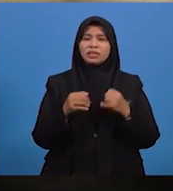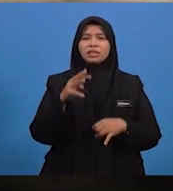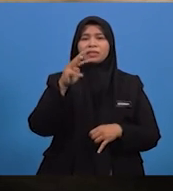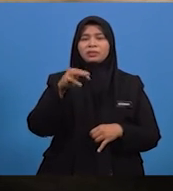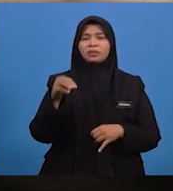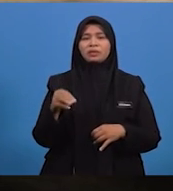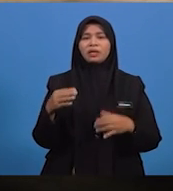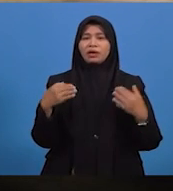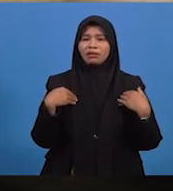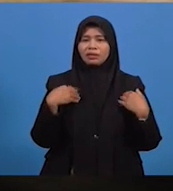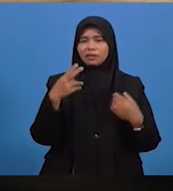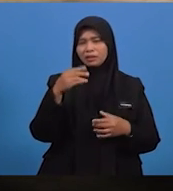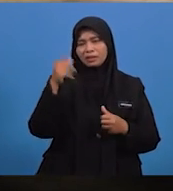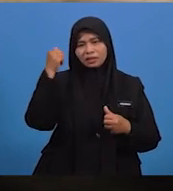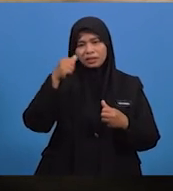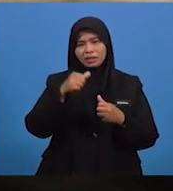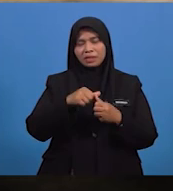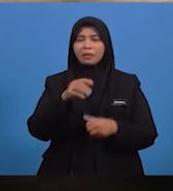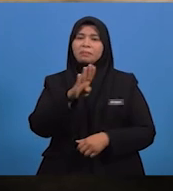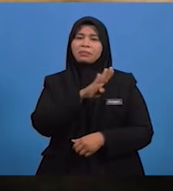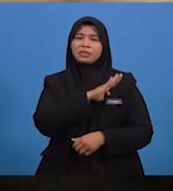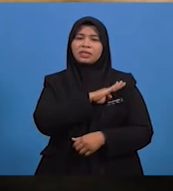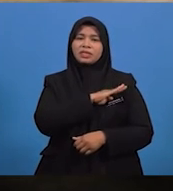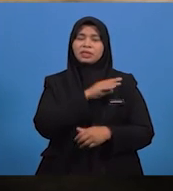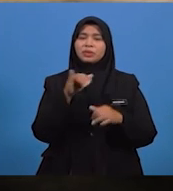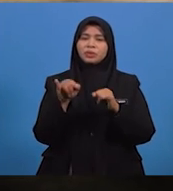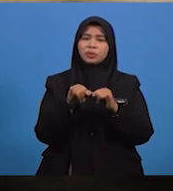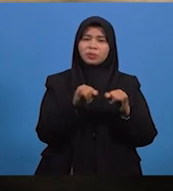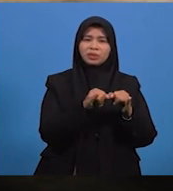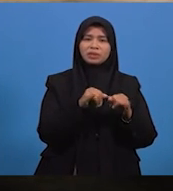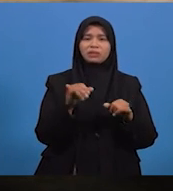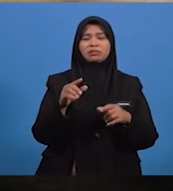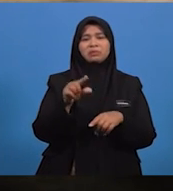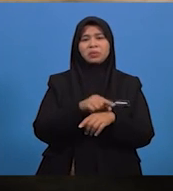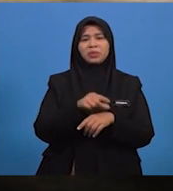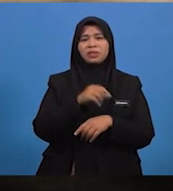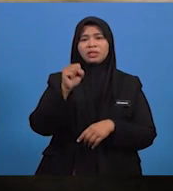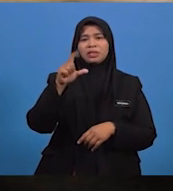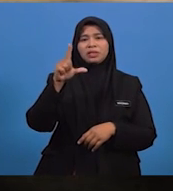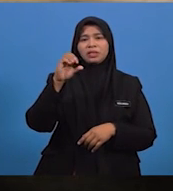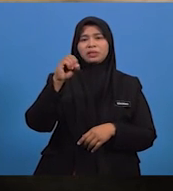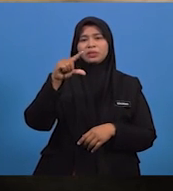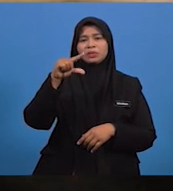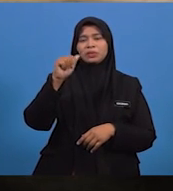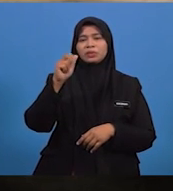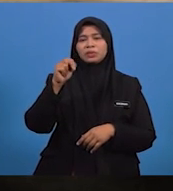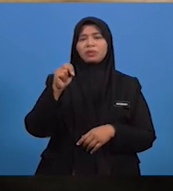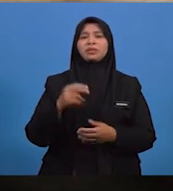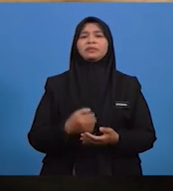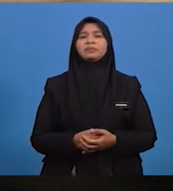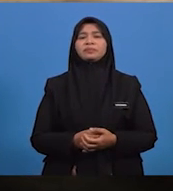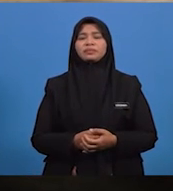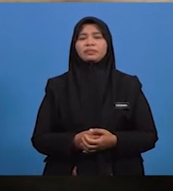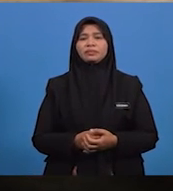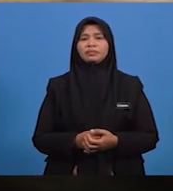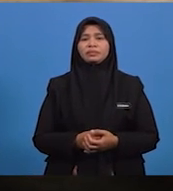ingat, British juga menggunakan slogan iaitu beban orang putih bagi tujuan